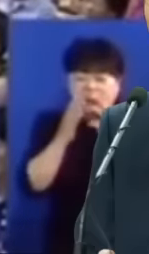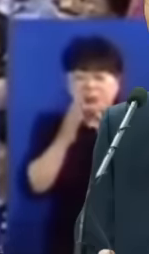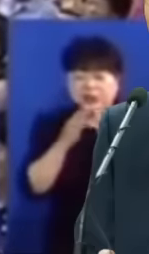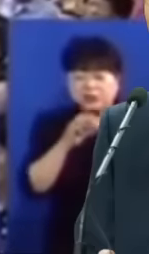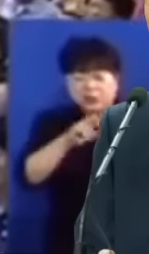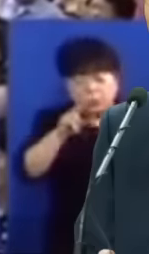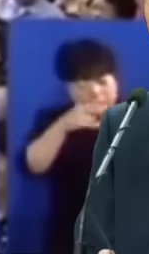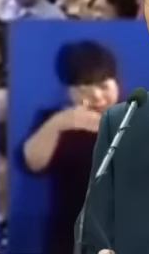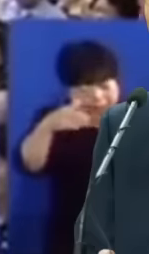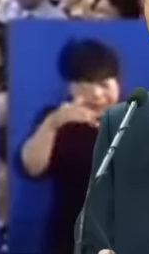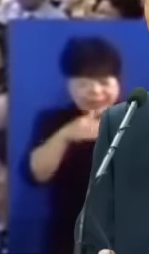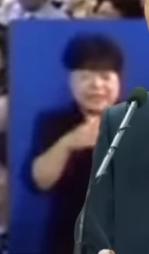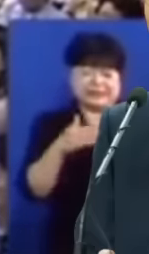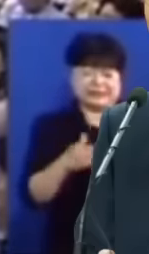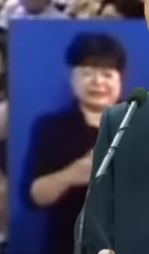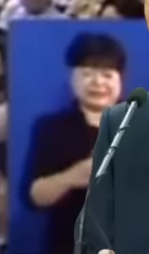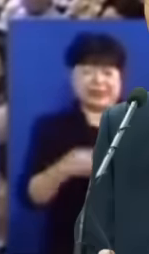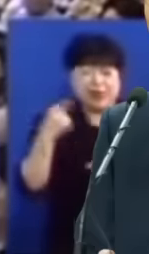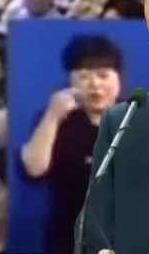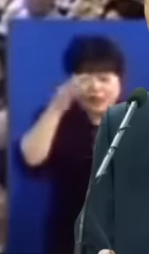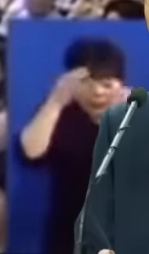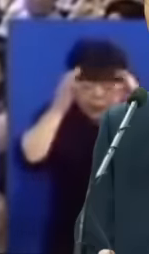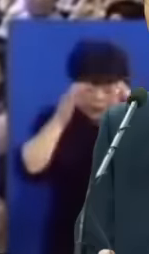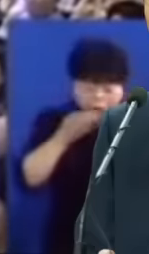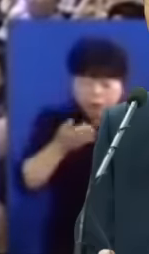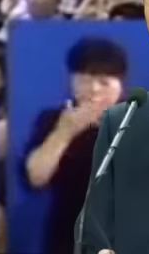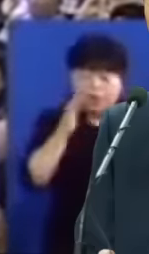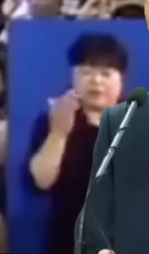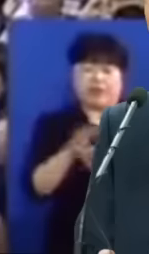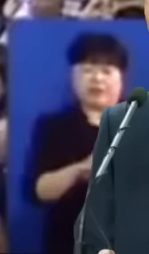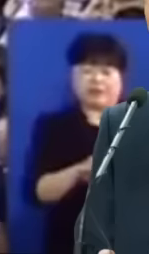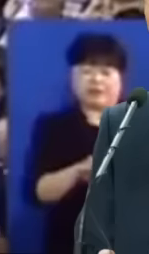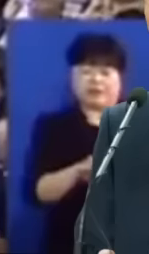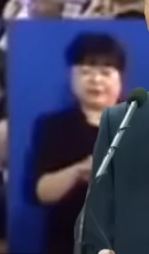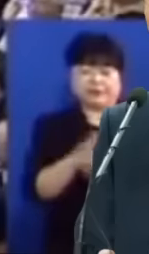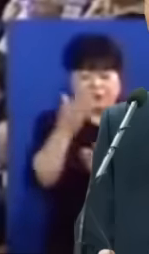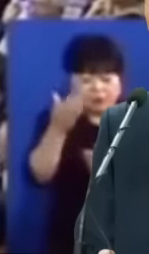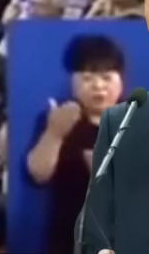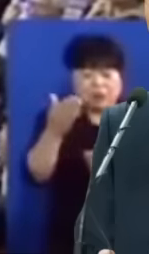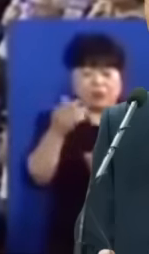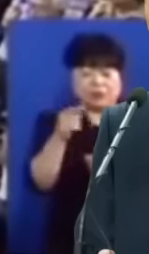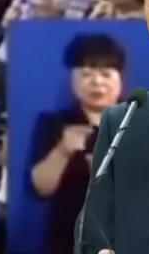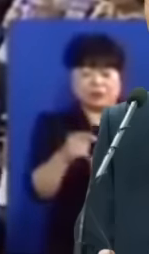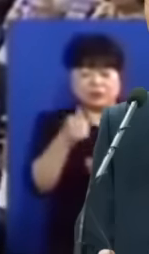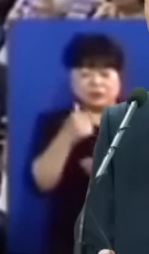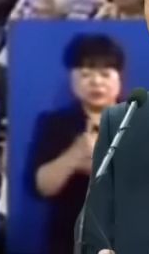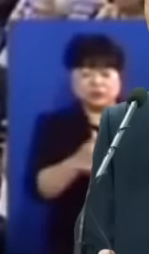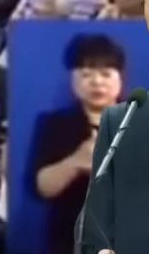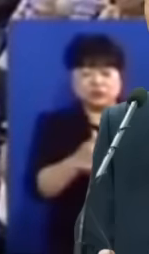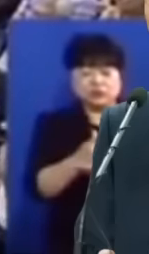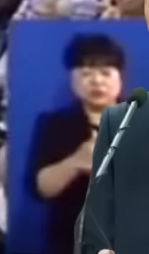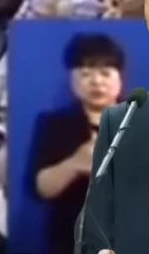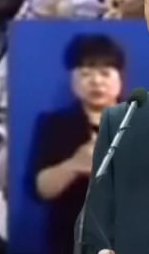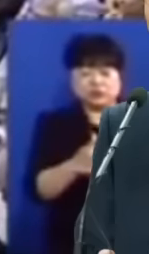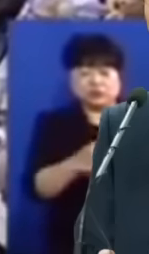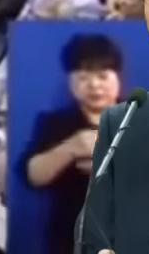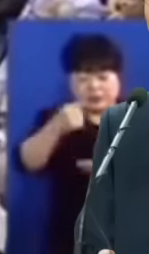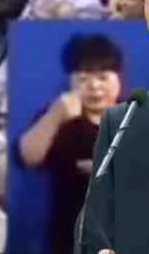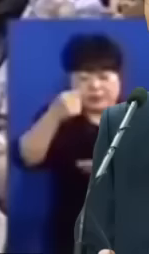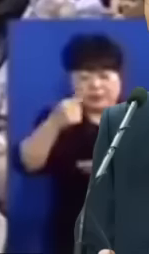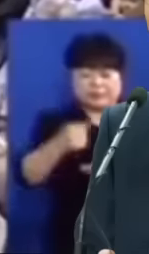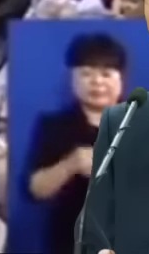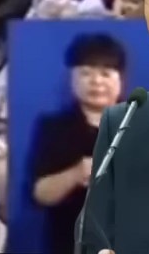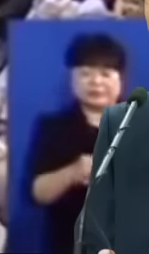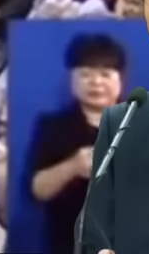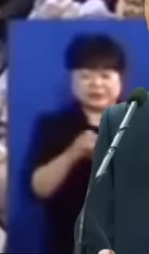내가 흙으로 돌아갈 때까지 얼굴에 땀을 흘려야 먹을 것을 먹으리니 내가 그것에서 취함을 입었음이라. 너는 흙이니 흙으로